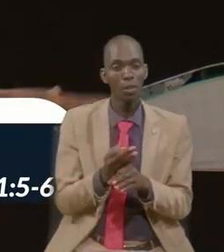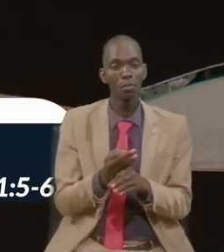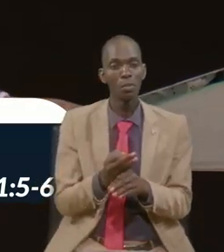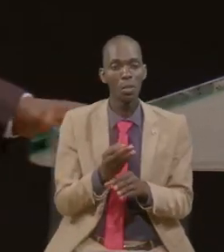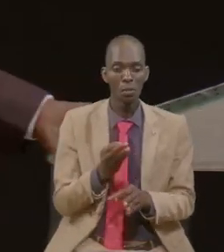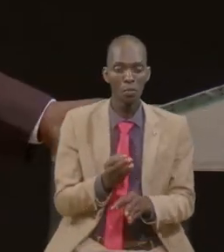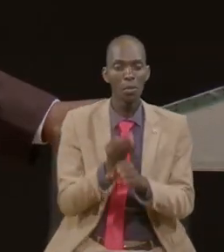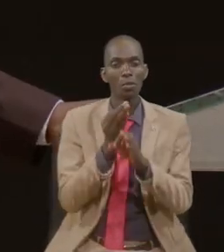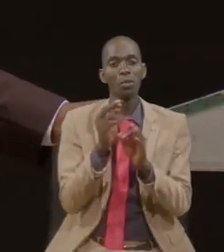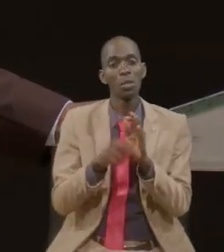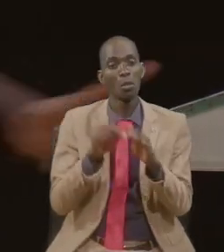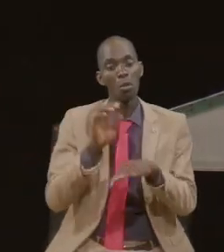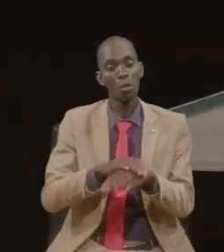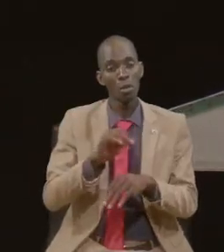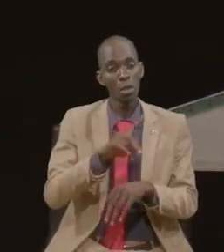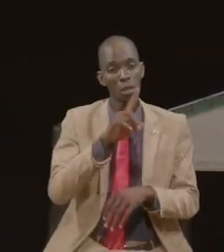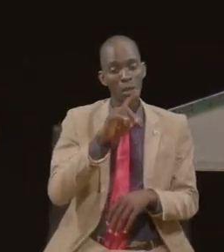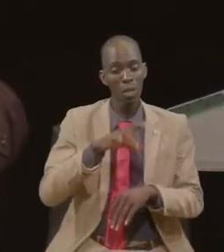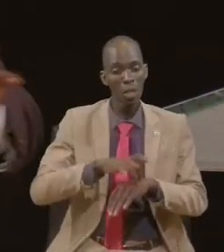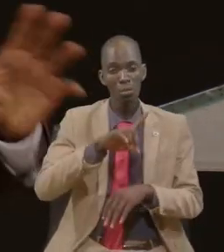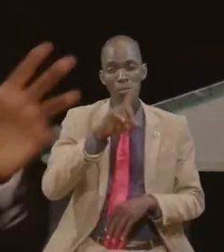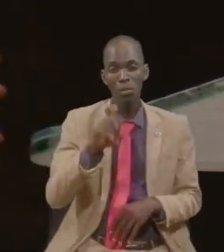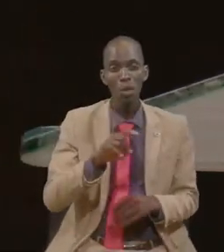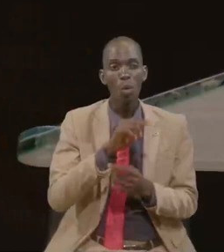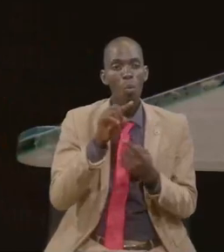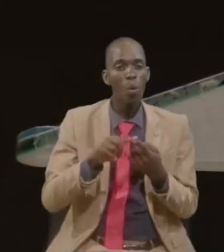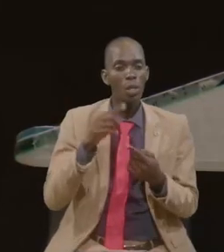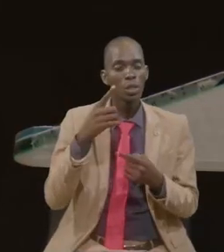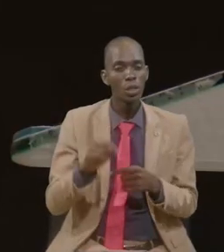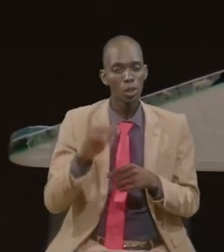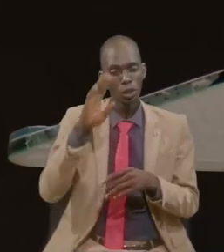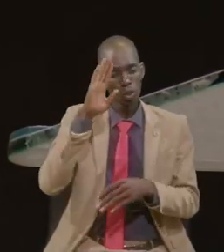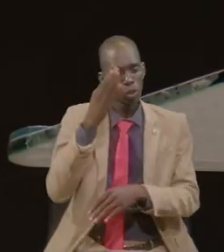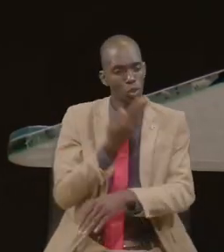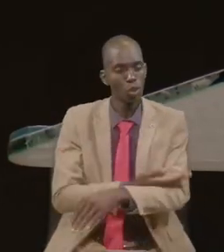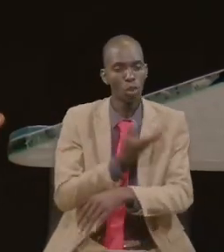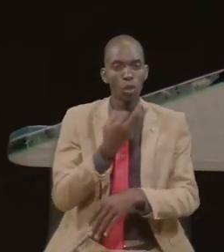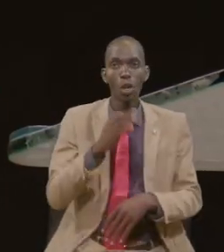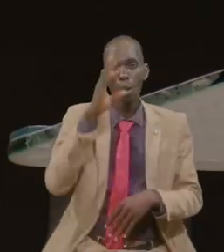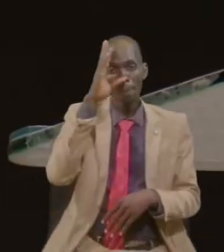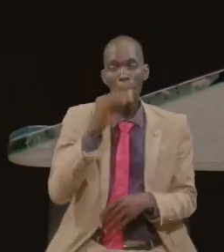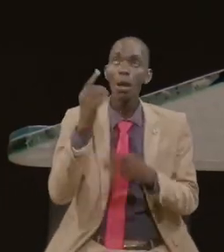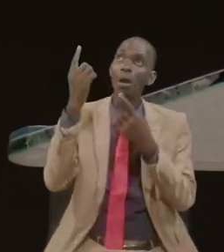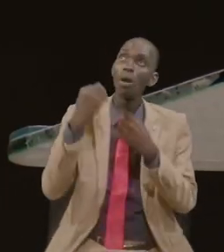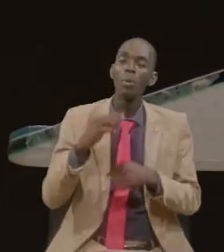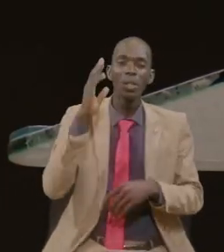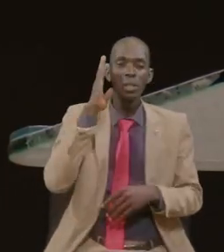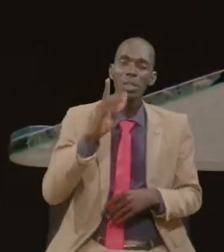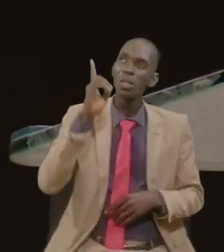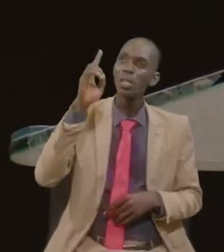la terre, la fidélité sur la terre? Lorsque le Fils de l'homme viendra,